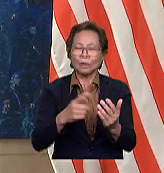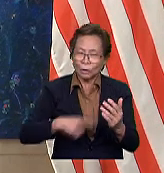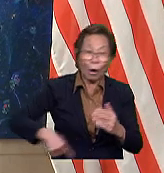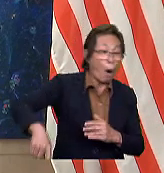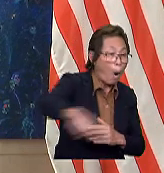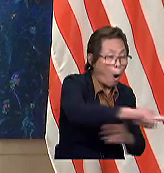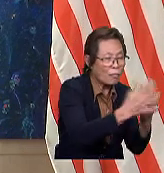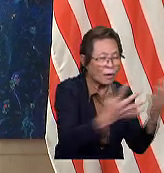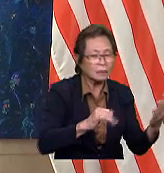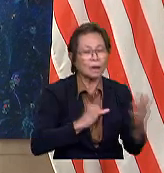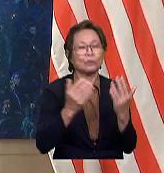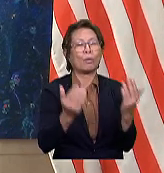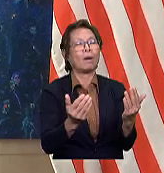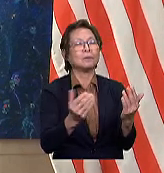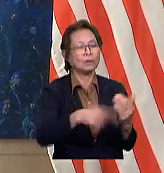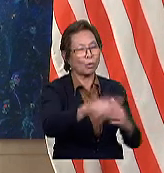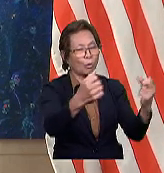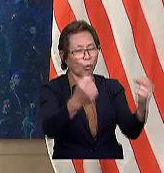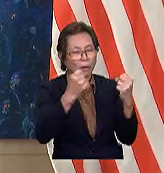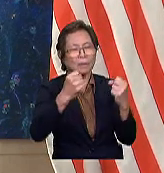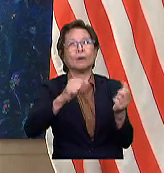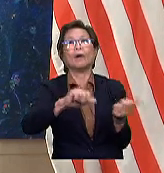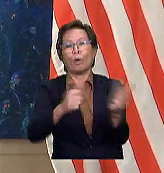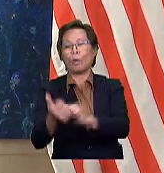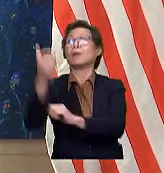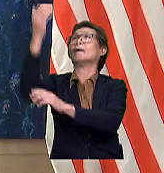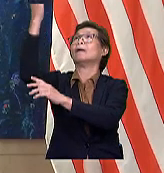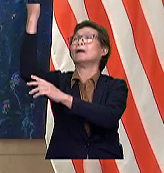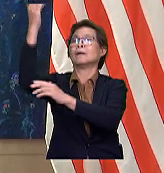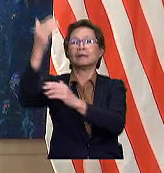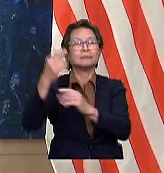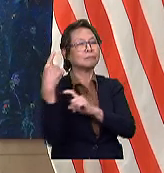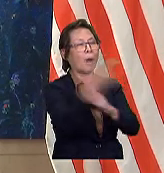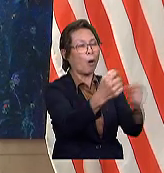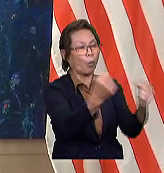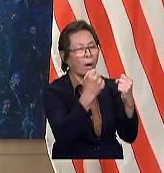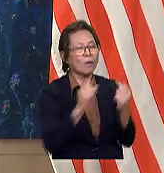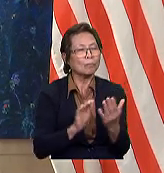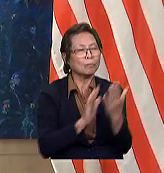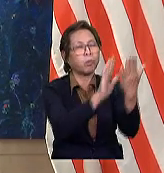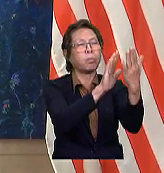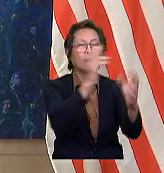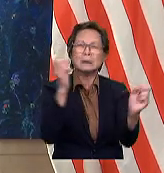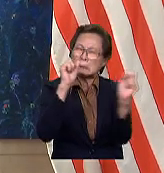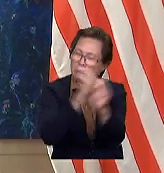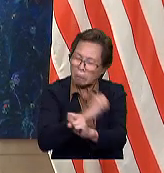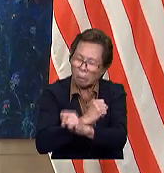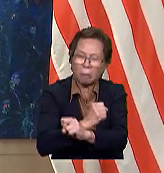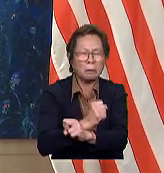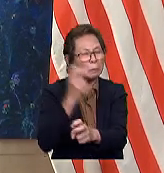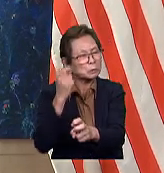anda semua terus diberikan kekuatan oleh Allah subhanahu wa ta'ala untuk mengarungi cabaran dan dugaan